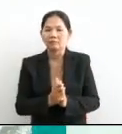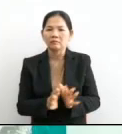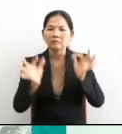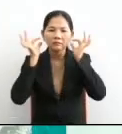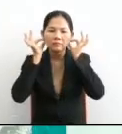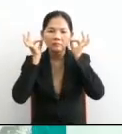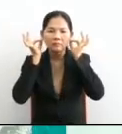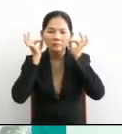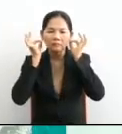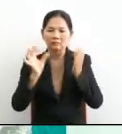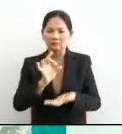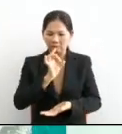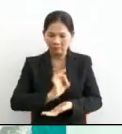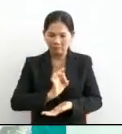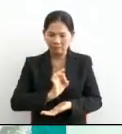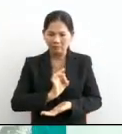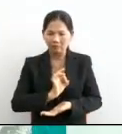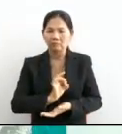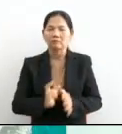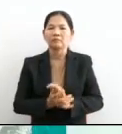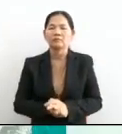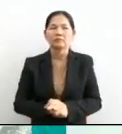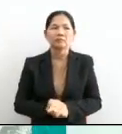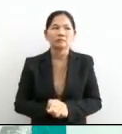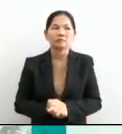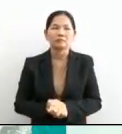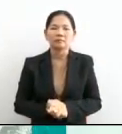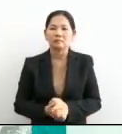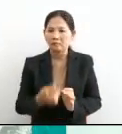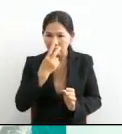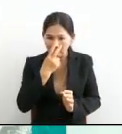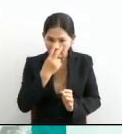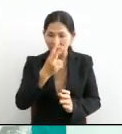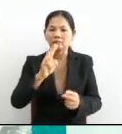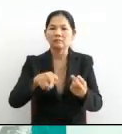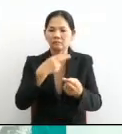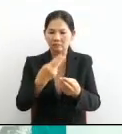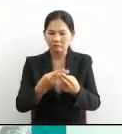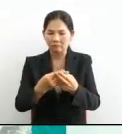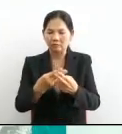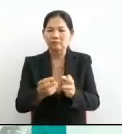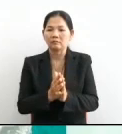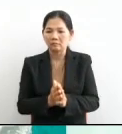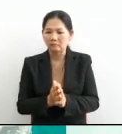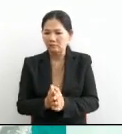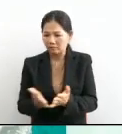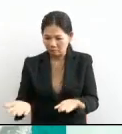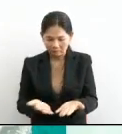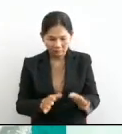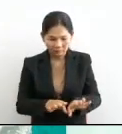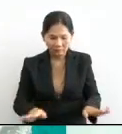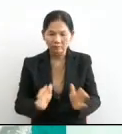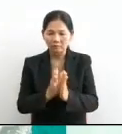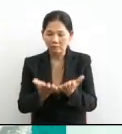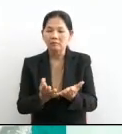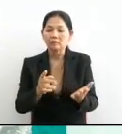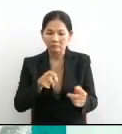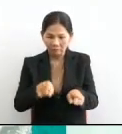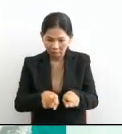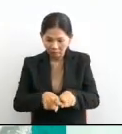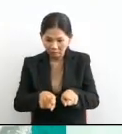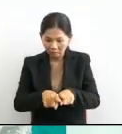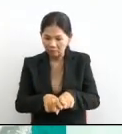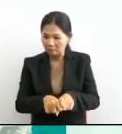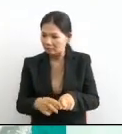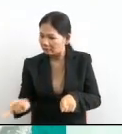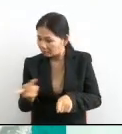chịa chà à lấy con tiêm tuột mới con tiêm tuột chùm lại được bao nhiêu kêu nâng chùm lại được bao con nơi con sập hơi mới tạo đôi khnề tới